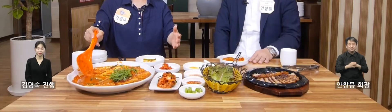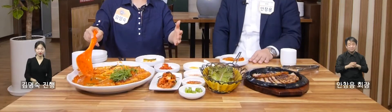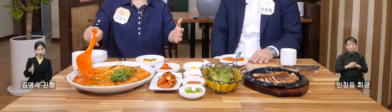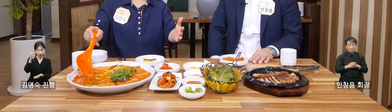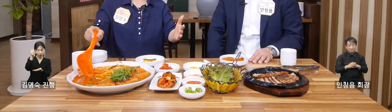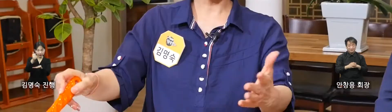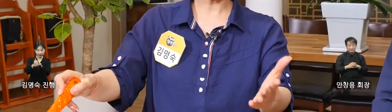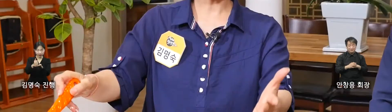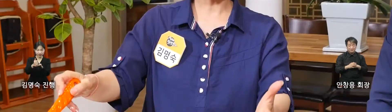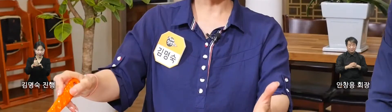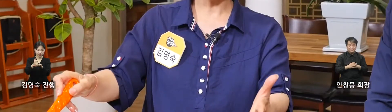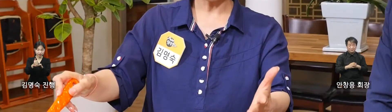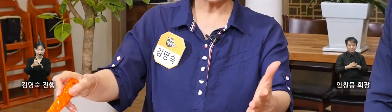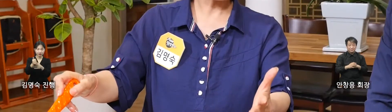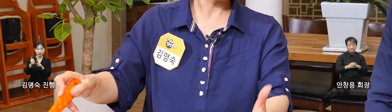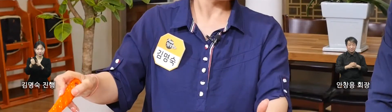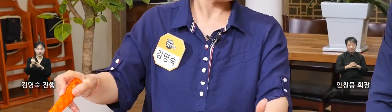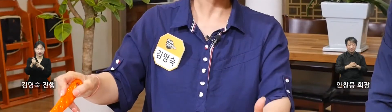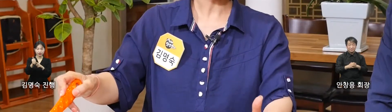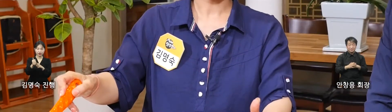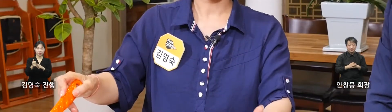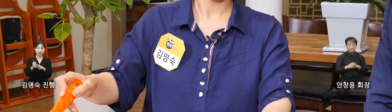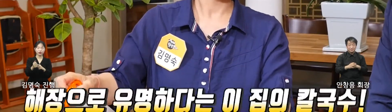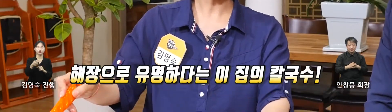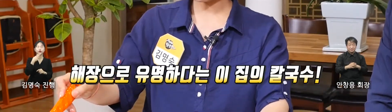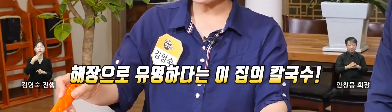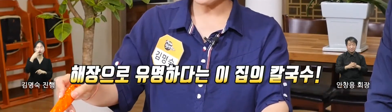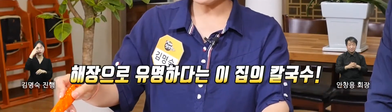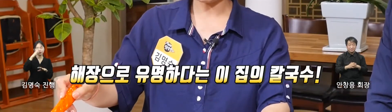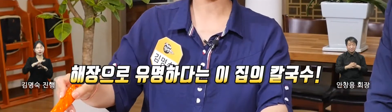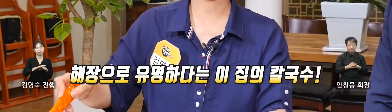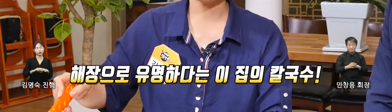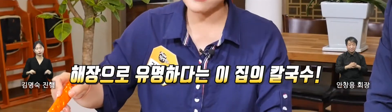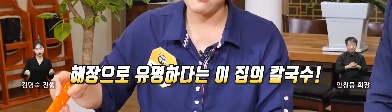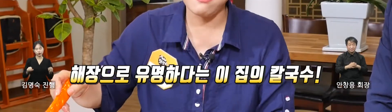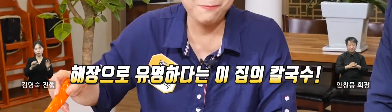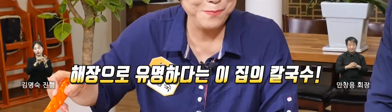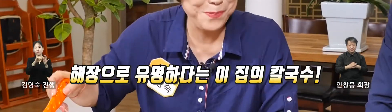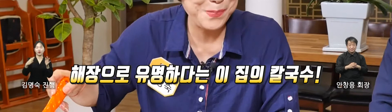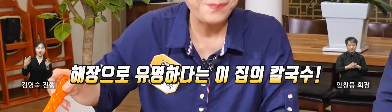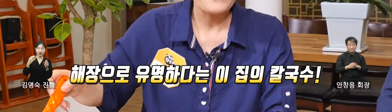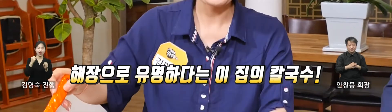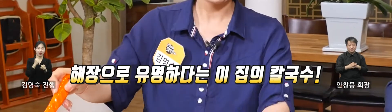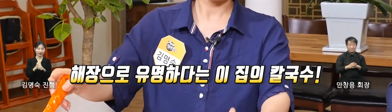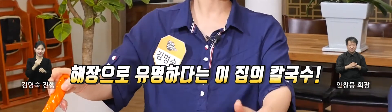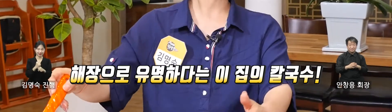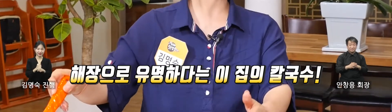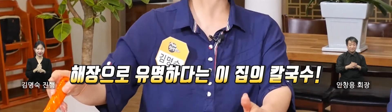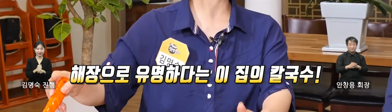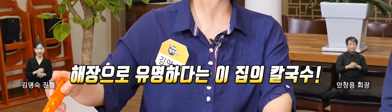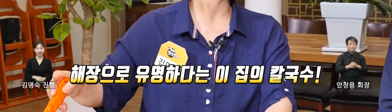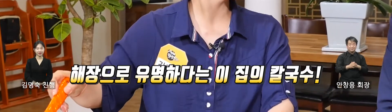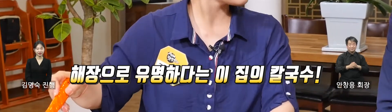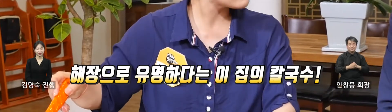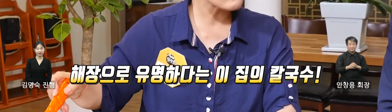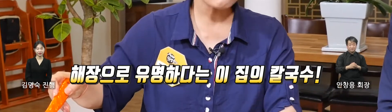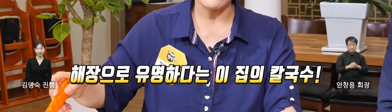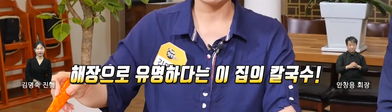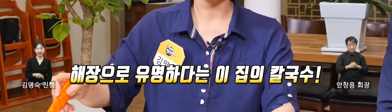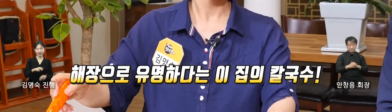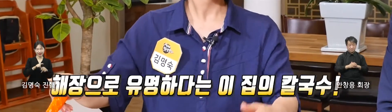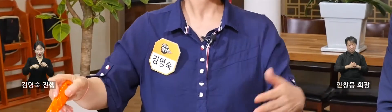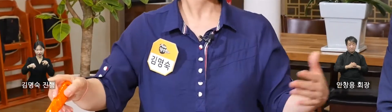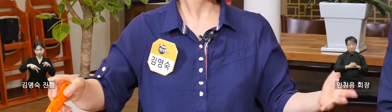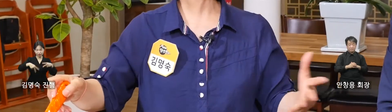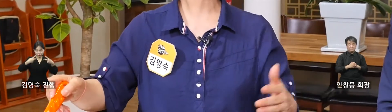회장님도 우리 뭐 회장으로 유명하다는 회장이 아니라 회장 회장으로 유명하다는